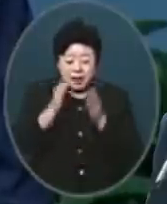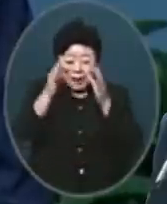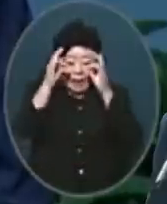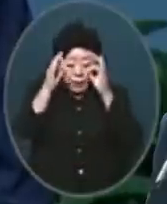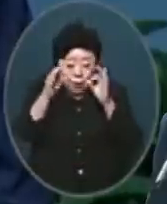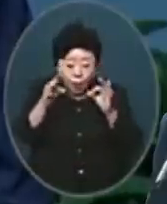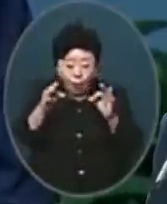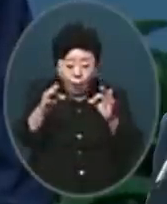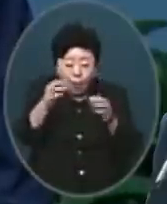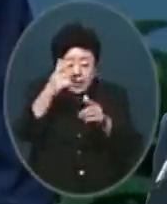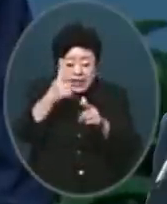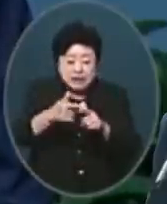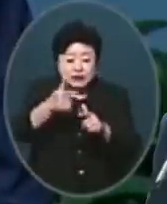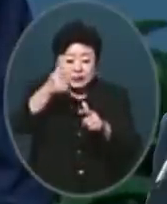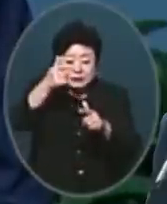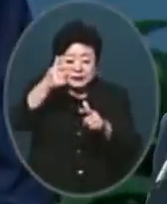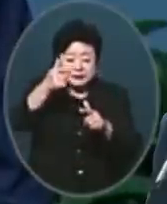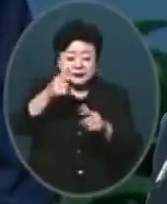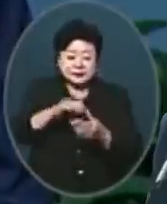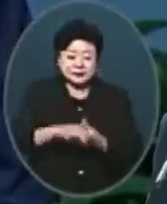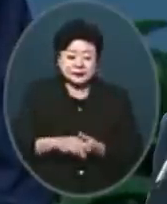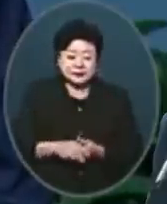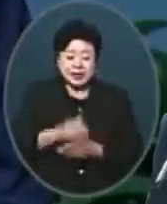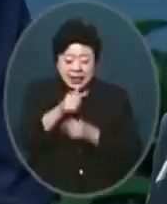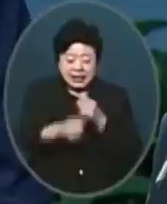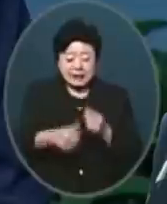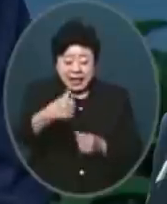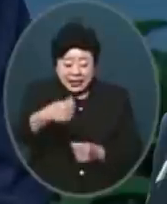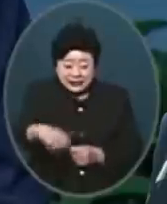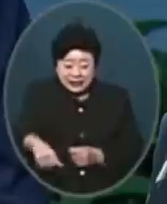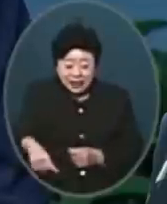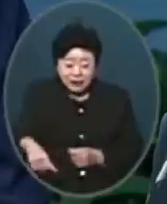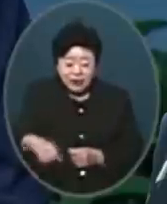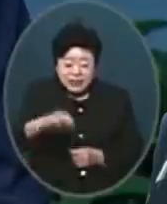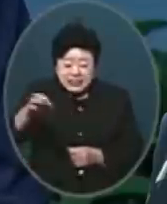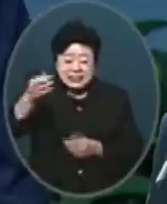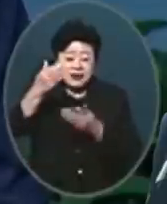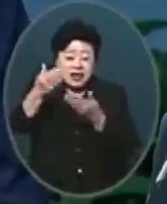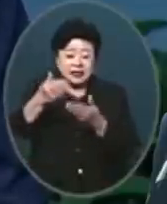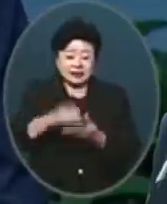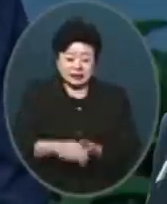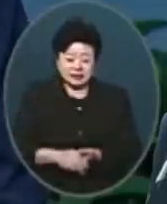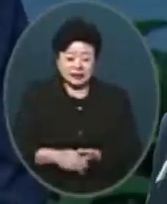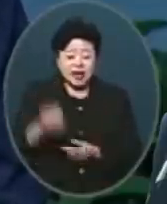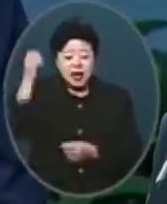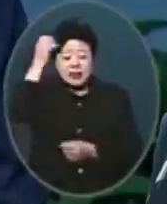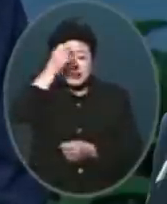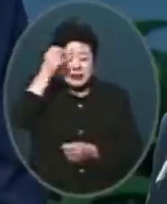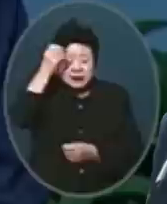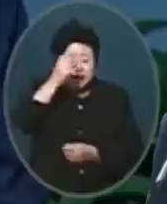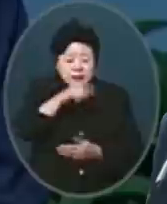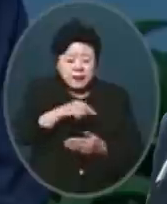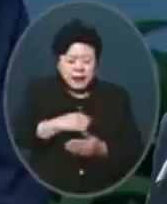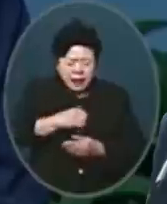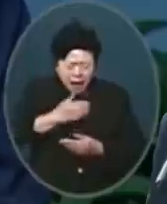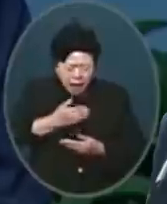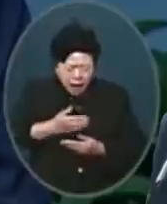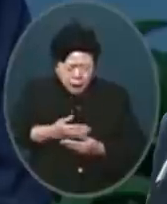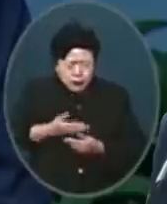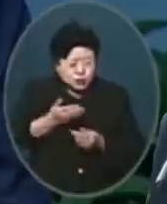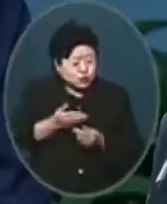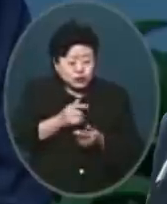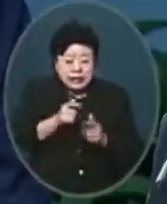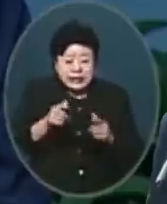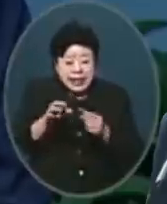바라보고 예수님이 하나님의 아들이라고 인정을 한다는 것은 성령이 마음에 감동을 해주지